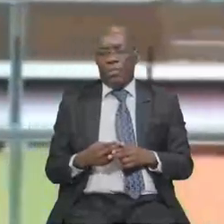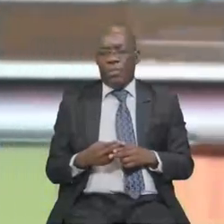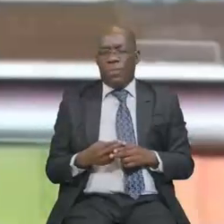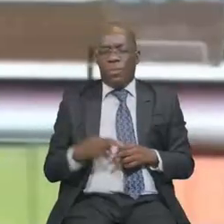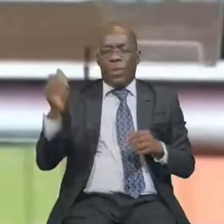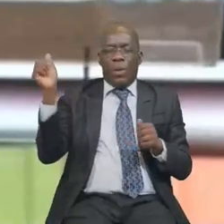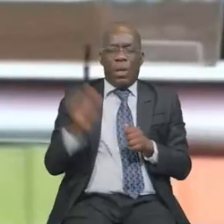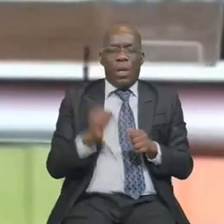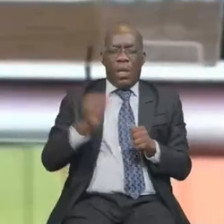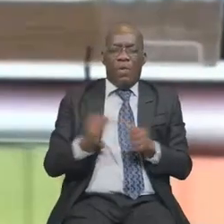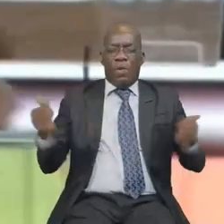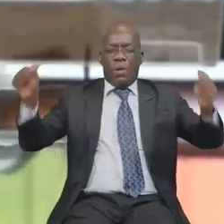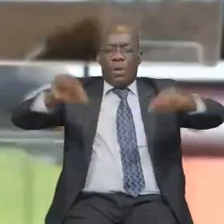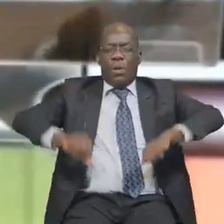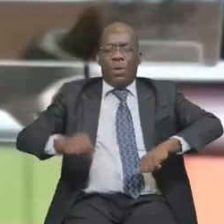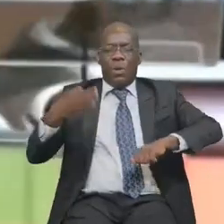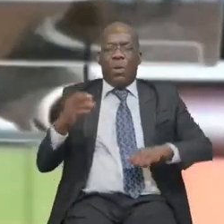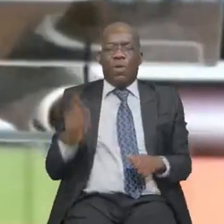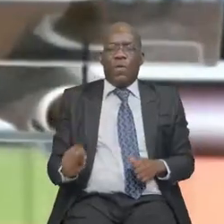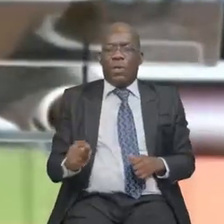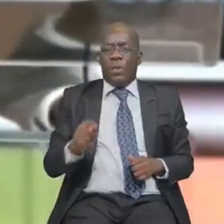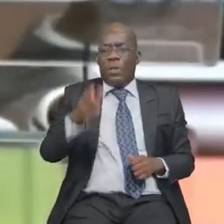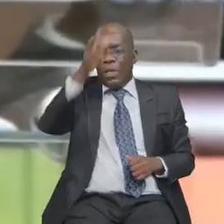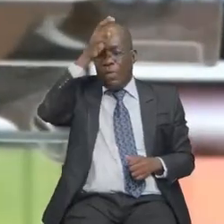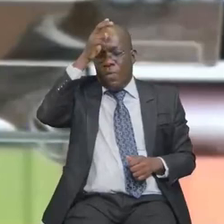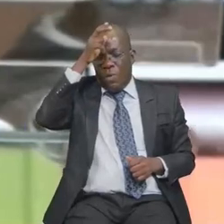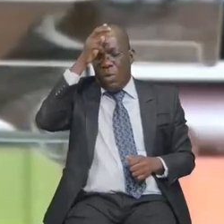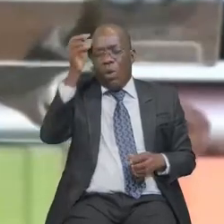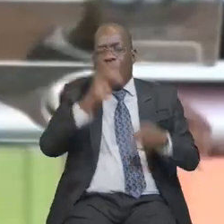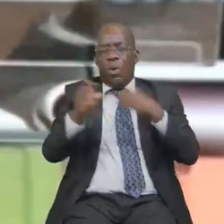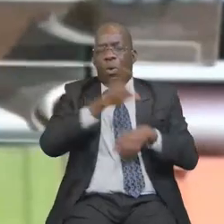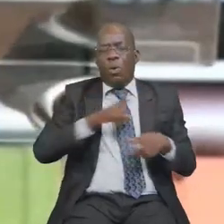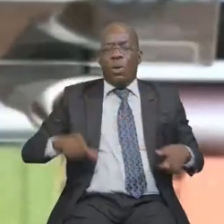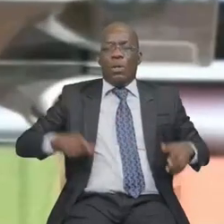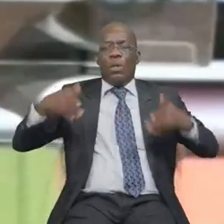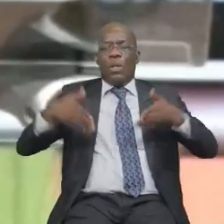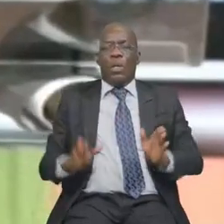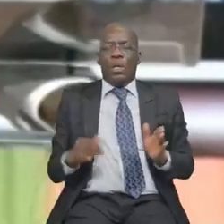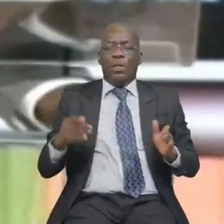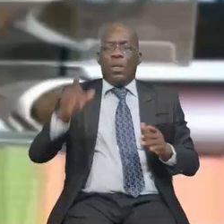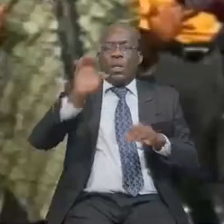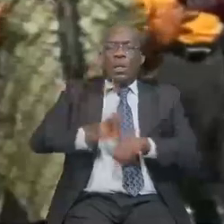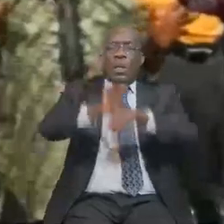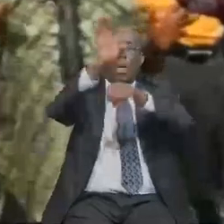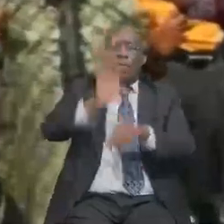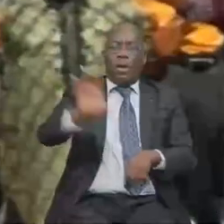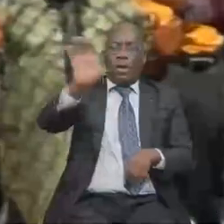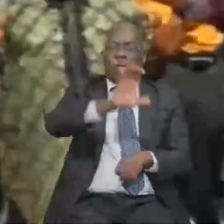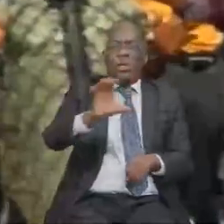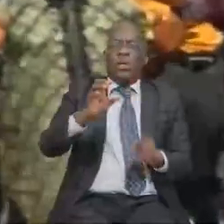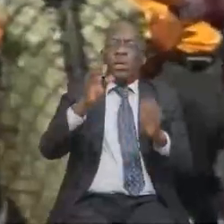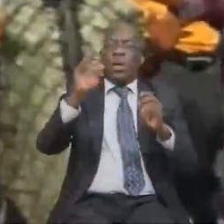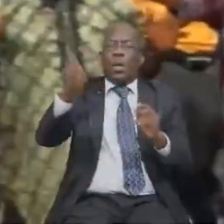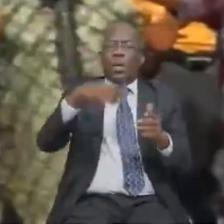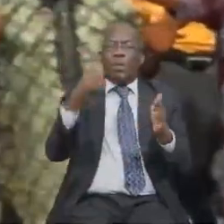Toute condamnation du diable, Seigneur, que le calvaire l'annule de chaque vie. Et toute pensée